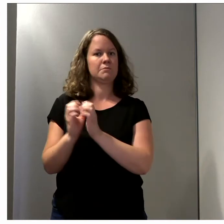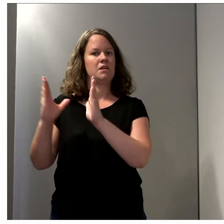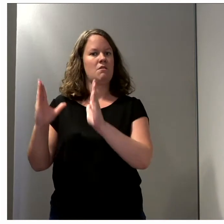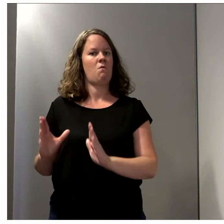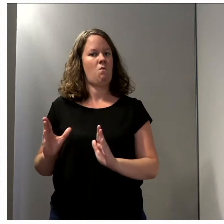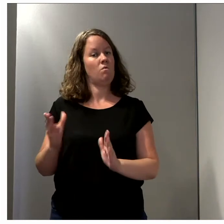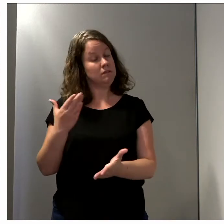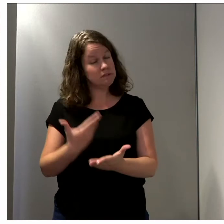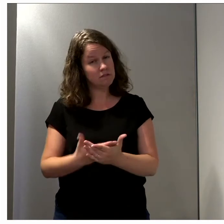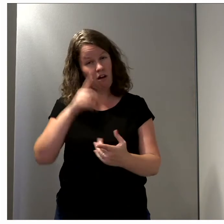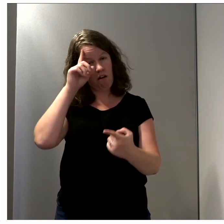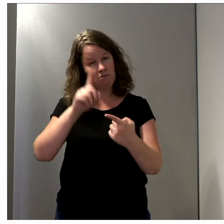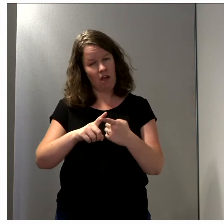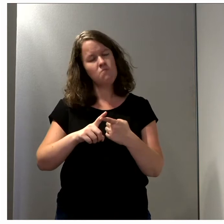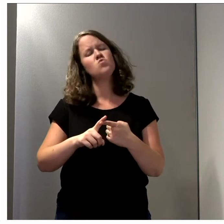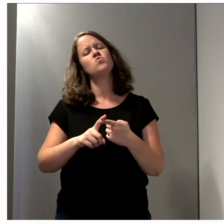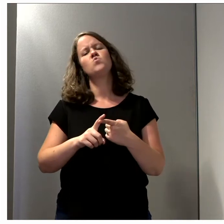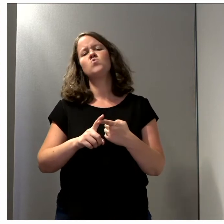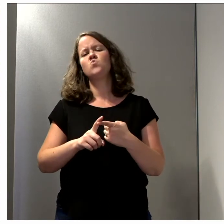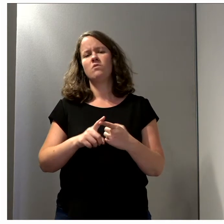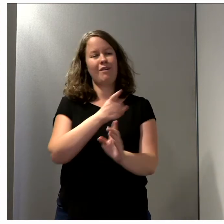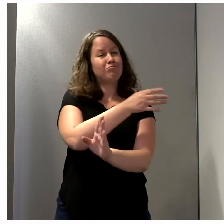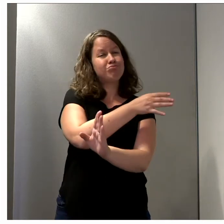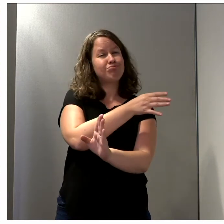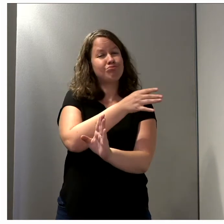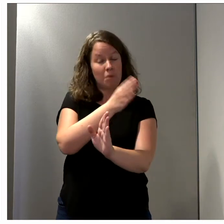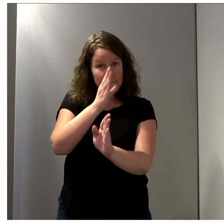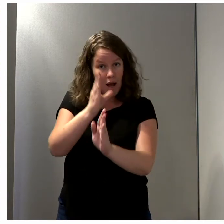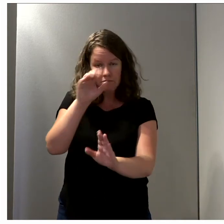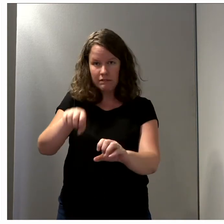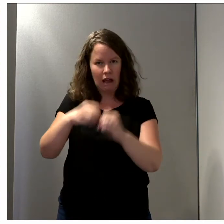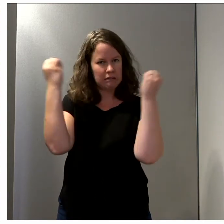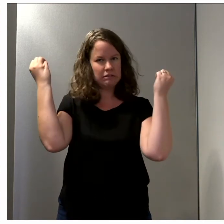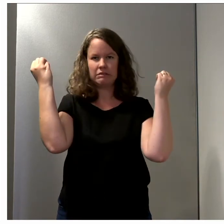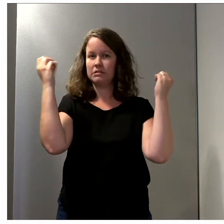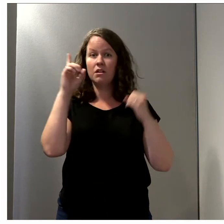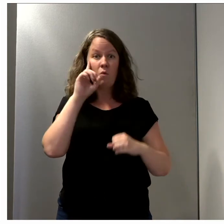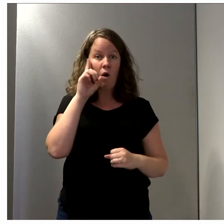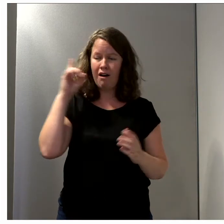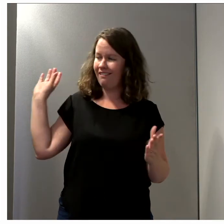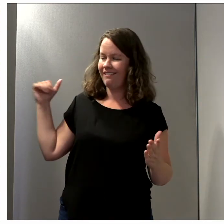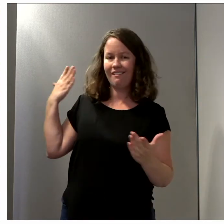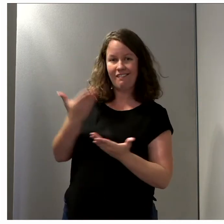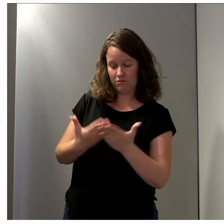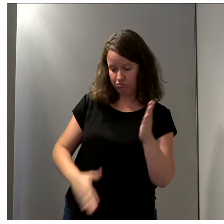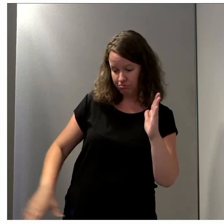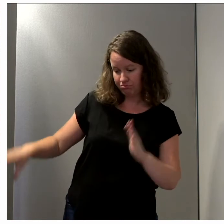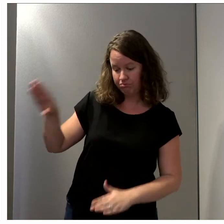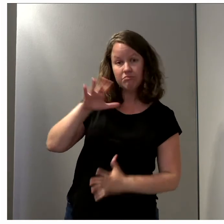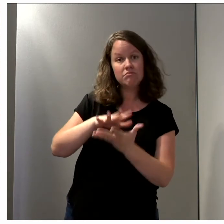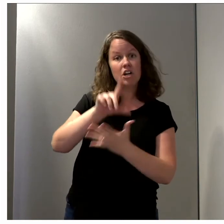sujet assez dramatique que la rupture de parcours, quand c'est jeune, à 20 ans, on leur dit c'est fini. Rentre chez